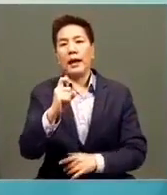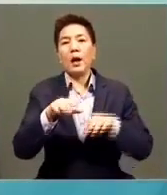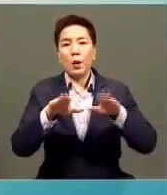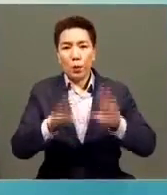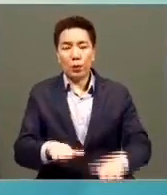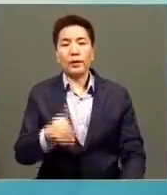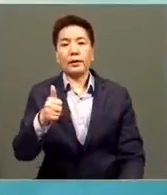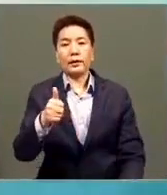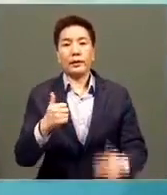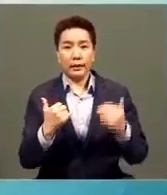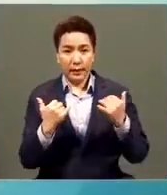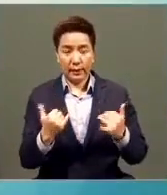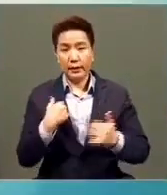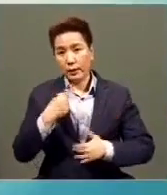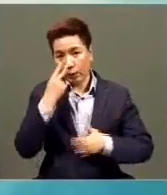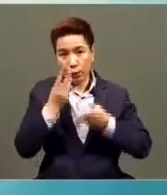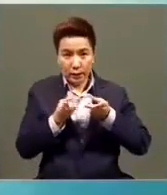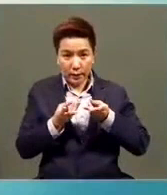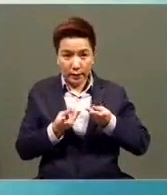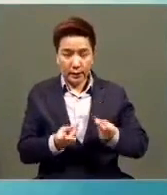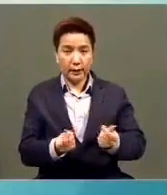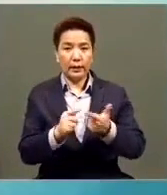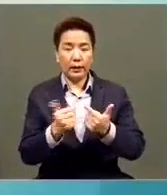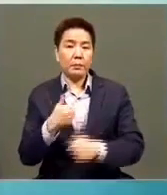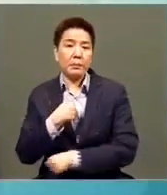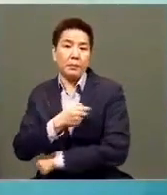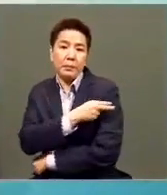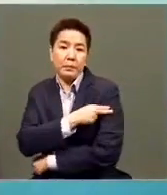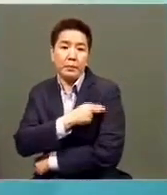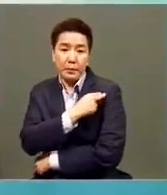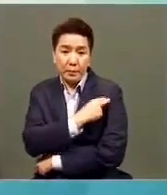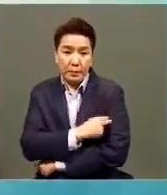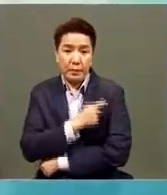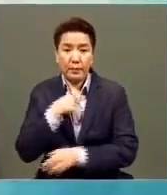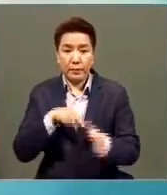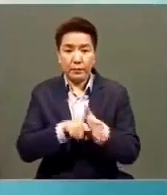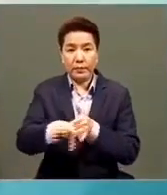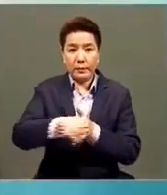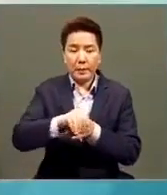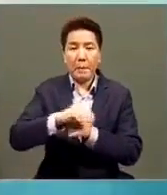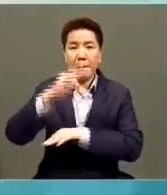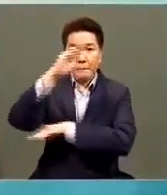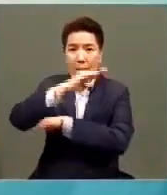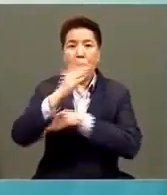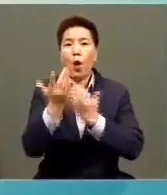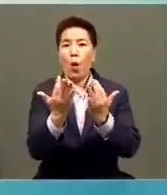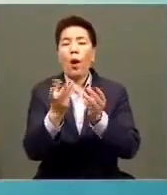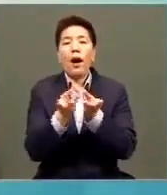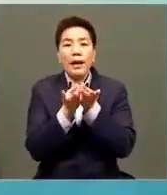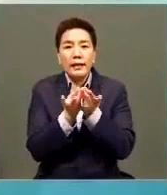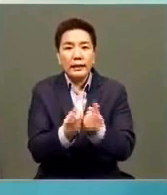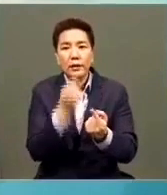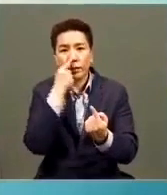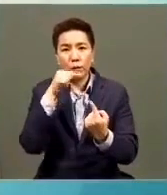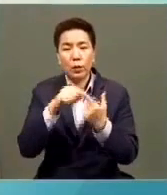ได้นั่นเองนะคะไปดูรายละเอียดของผู้ติดเชื้อนิดนึงค่ะในภาคบ่ายนะคะจะมีการแถลงในรายละเอียดของไ